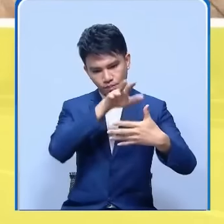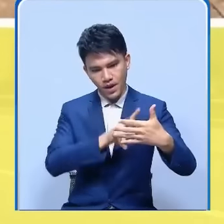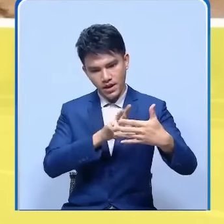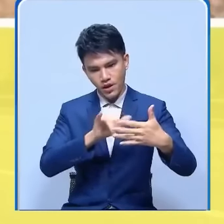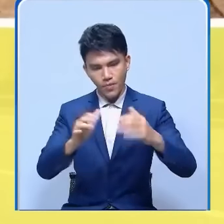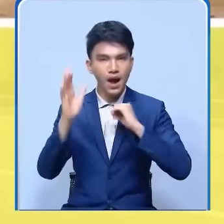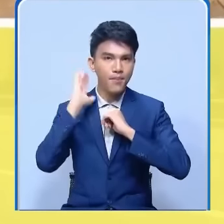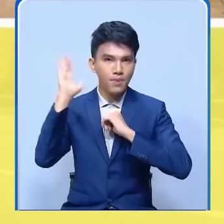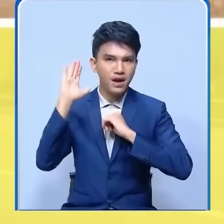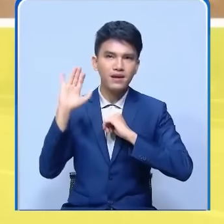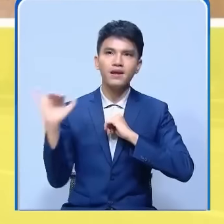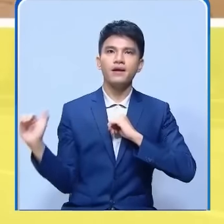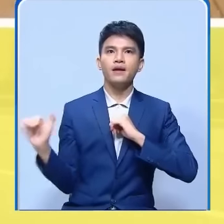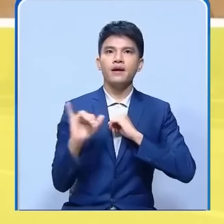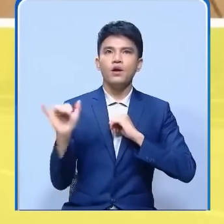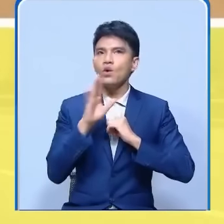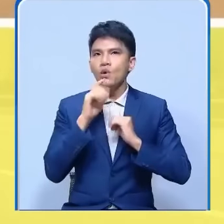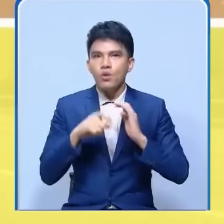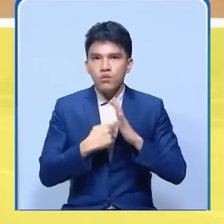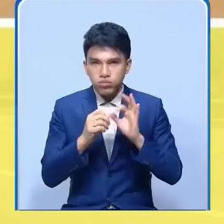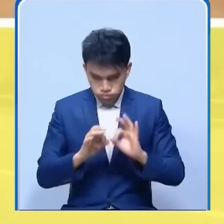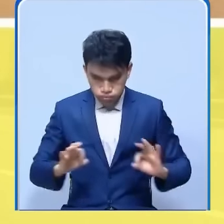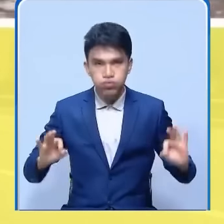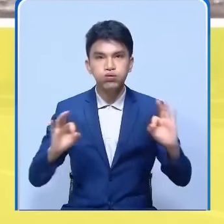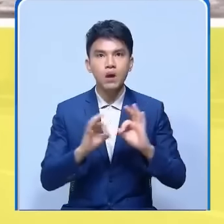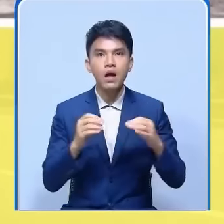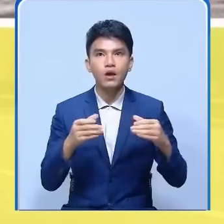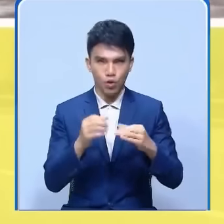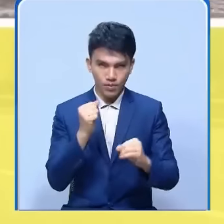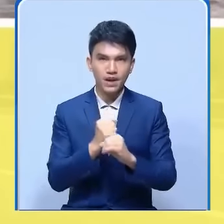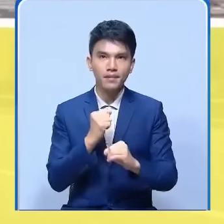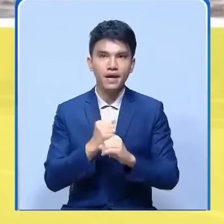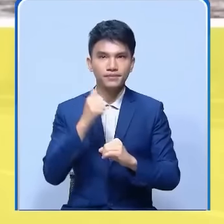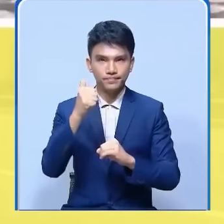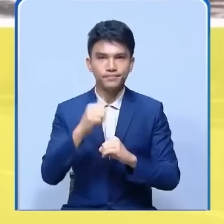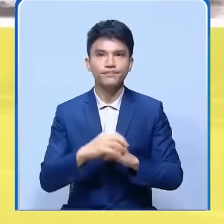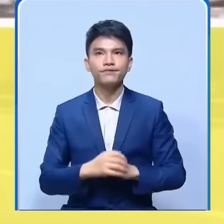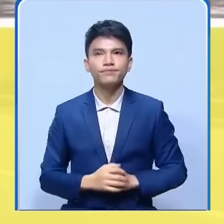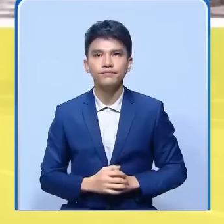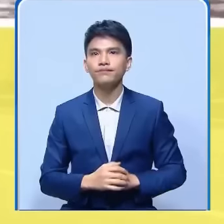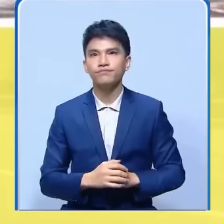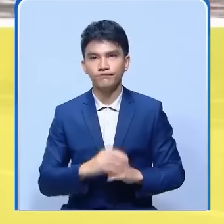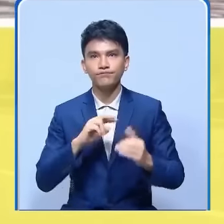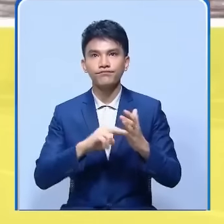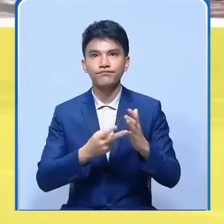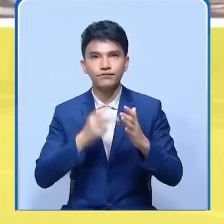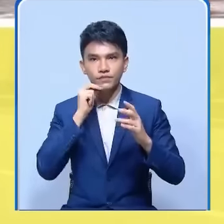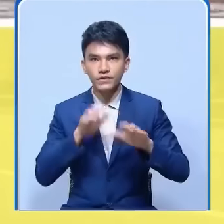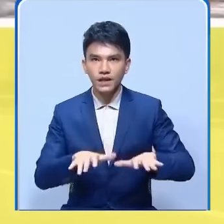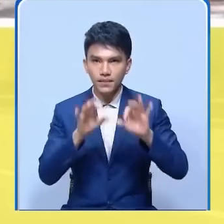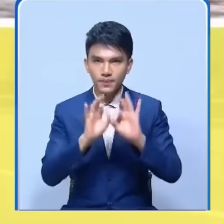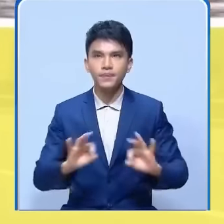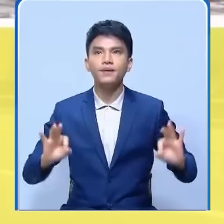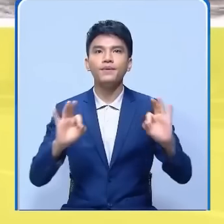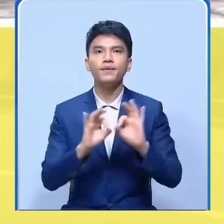แต่ถ้ามีเหตุจำเป็นเร่งด่วนคณะรัฐมนตรีชุดนี้สามารถดำเนินการไปพางก่อนได้ถ้ากับว่าเรื่องน้ำท่วมมันเป็นเรื่องจำเป็นเร่งด่วน